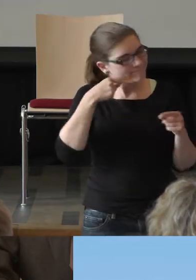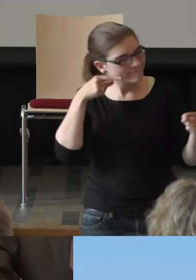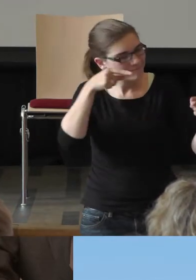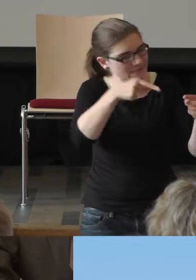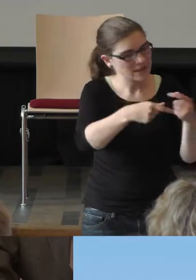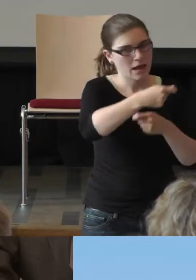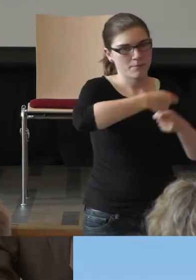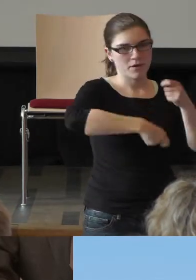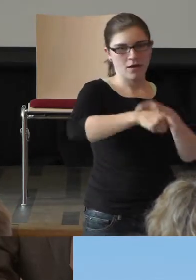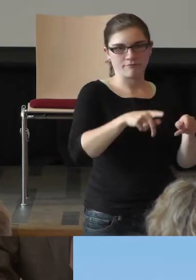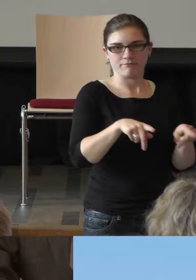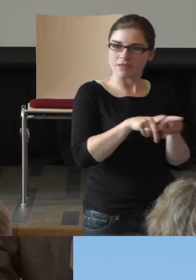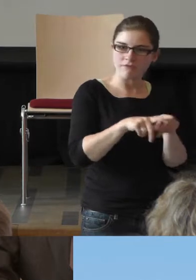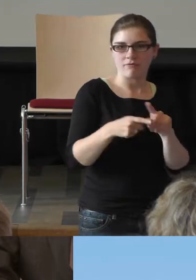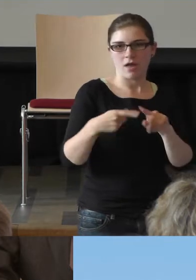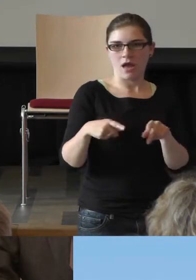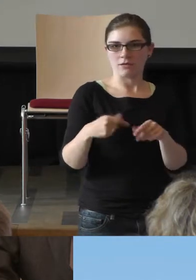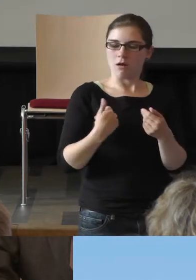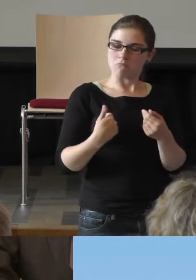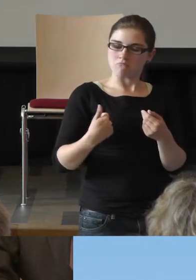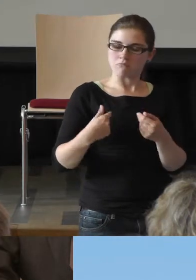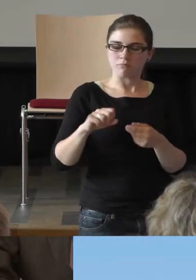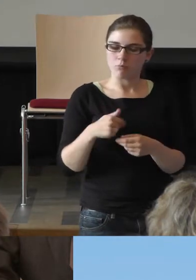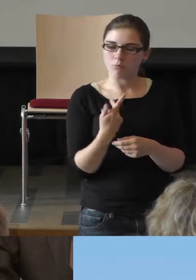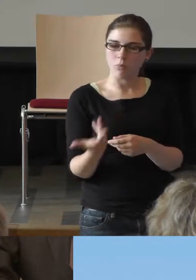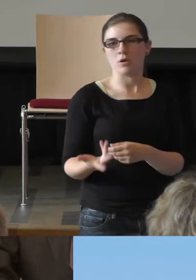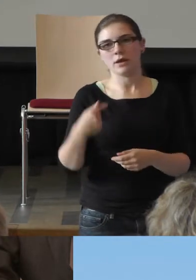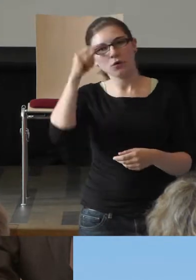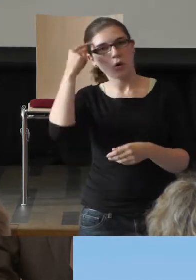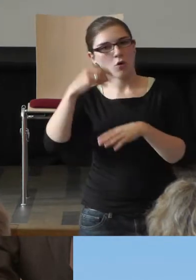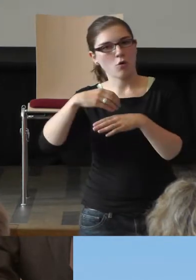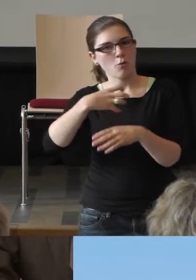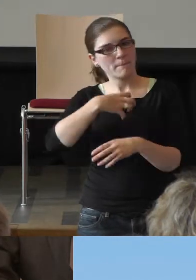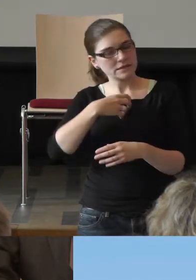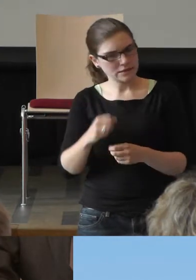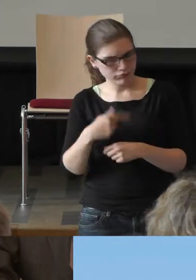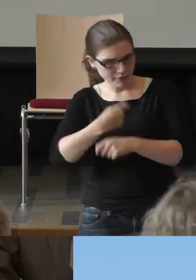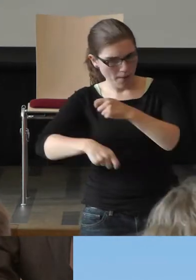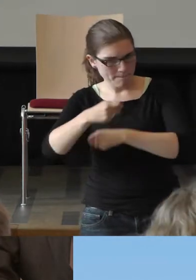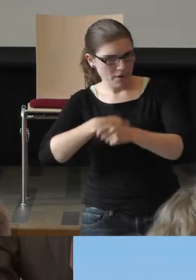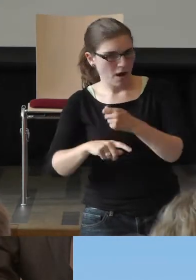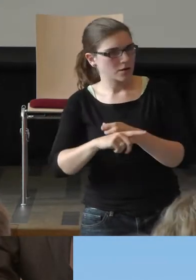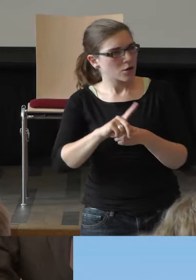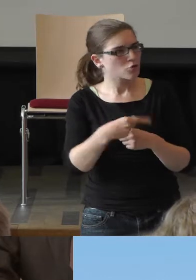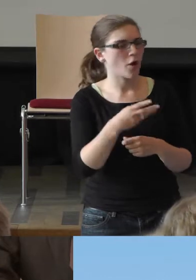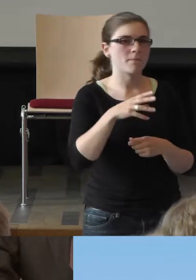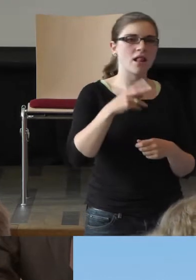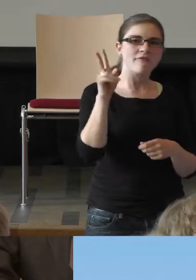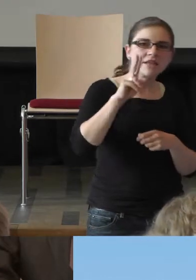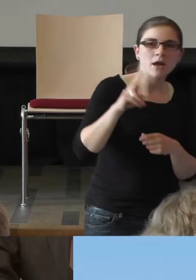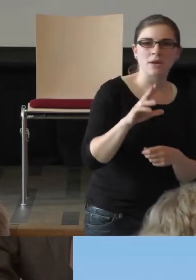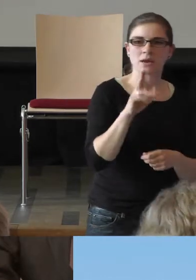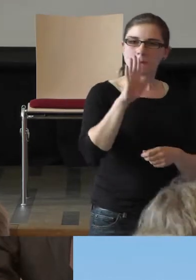anderen schmerzhaften Polyneuropathie auch. Es gibt da leider nichts ganz Spezifisches. Ich würde mir trotzdem noch mal die Folsäure und das Vitamin B12